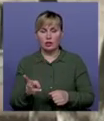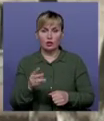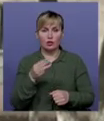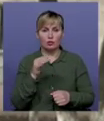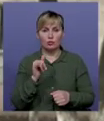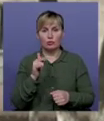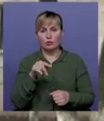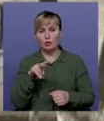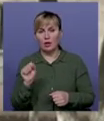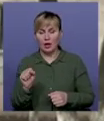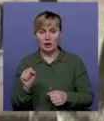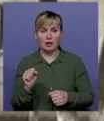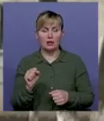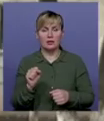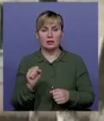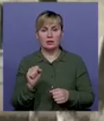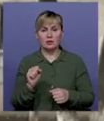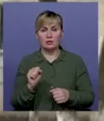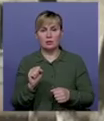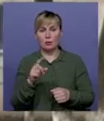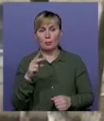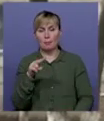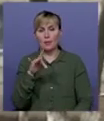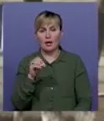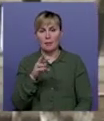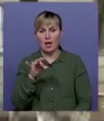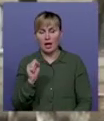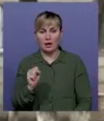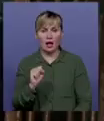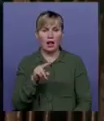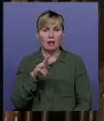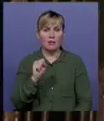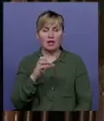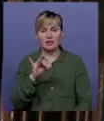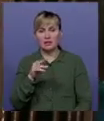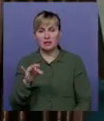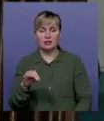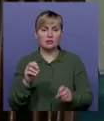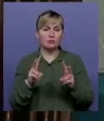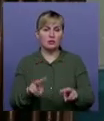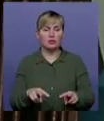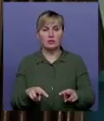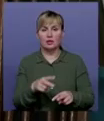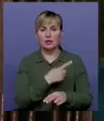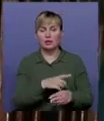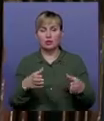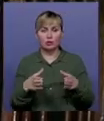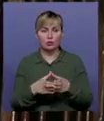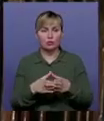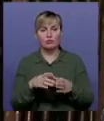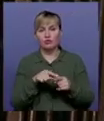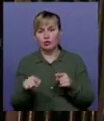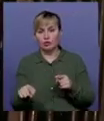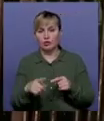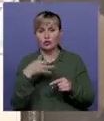Шугла, ЖК Премьера и ЖК Алма-Сити. Специалисты санитарных служб рекомендуют в